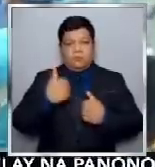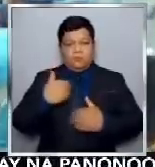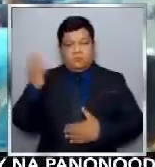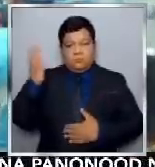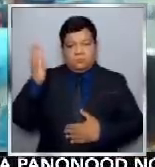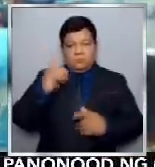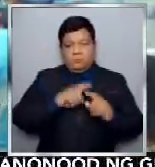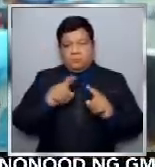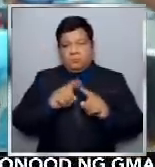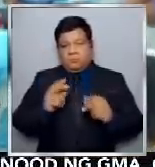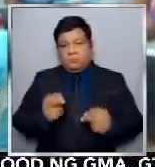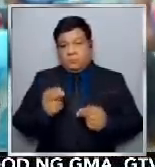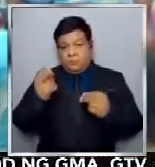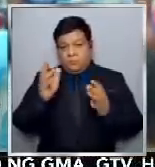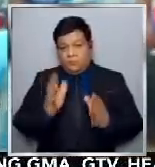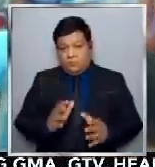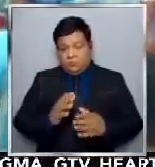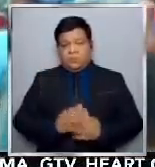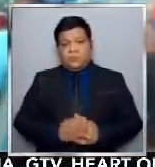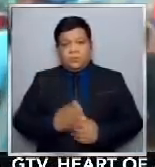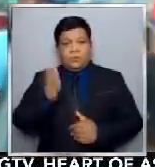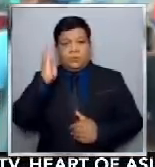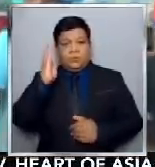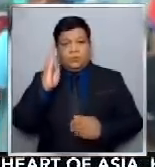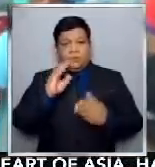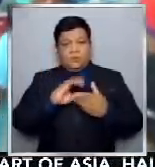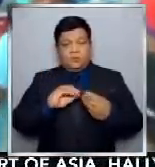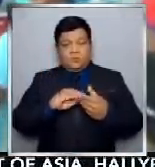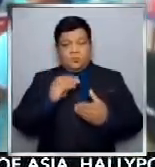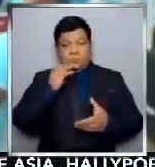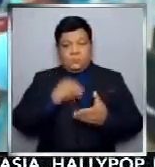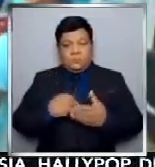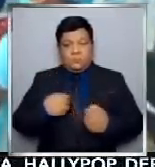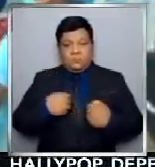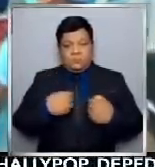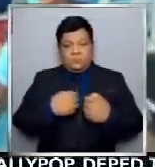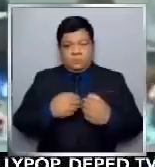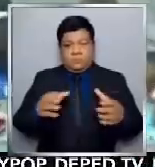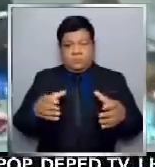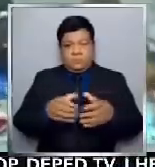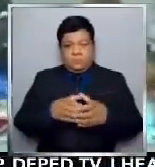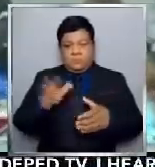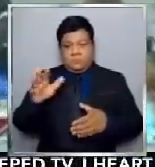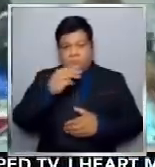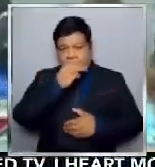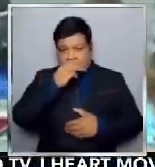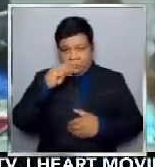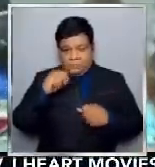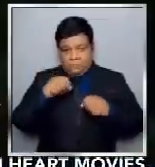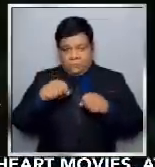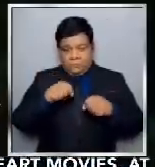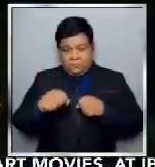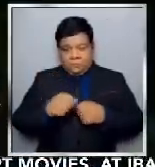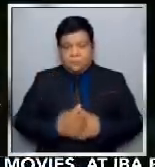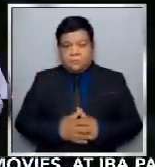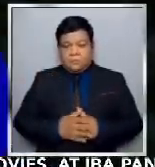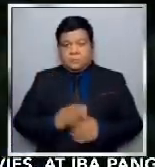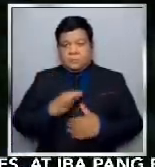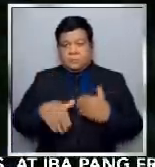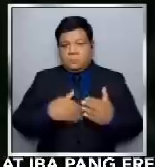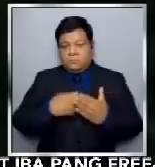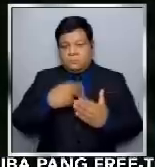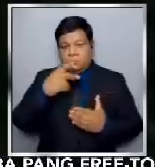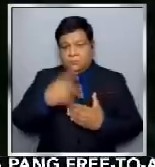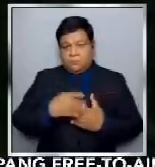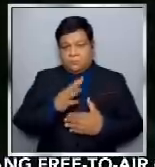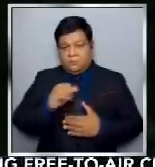senatorials. Hindi naman inaasahan sa pagtitipon ang kanyang running mate na si House Deputy Speaker Lito Atienza. Pia, ilang